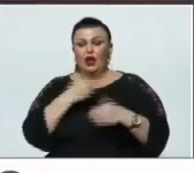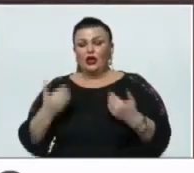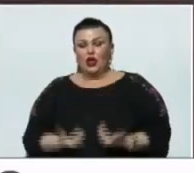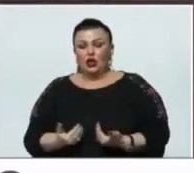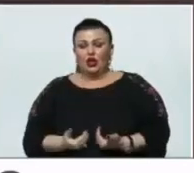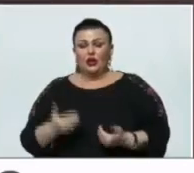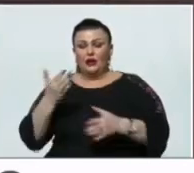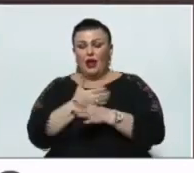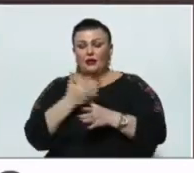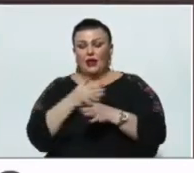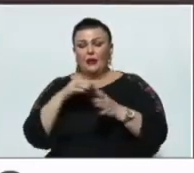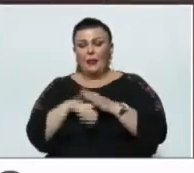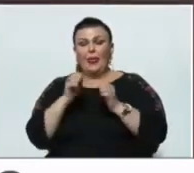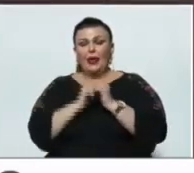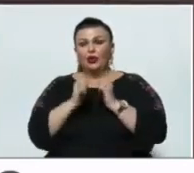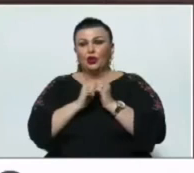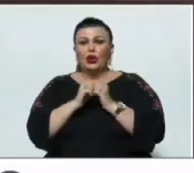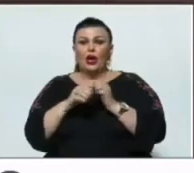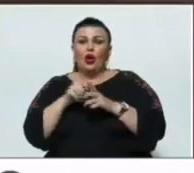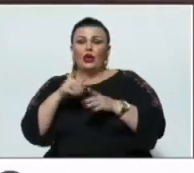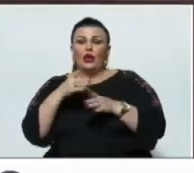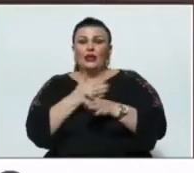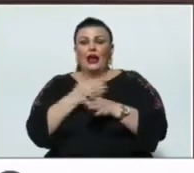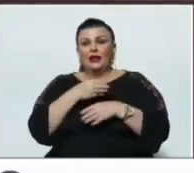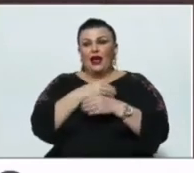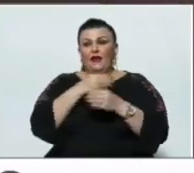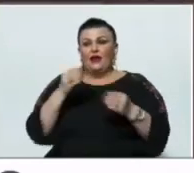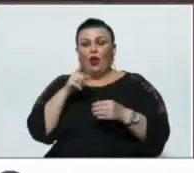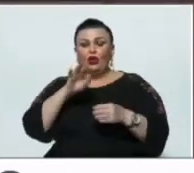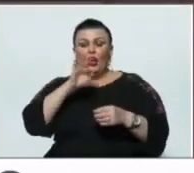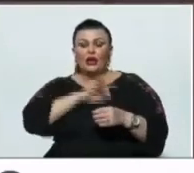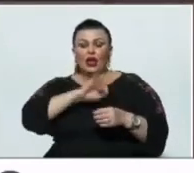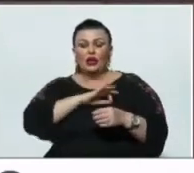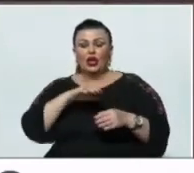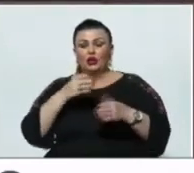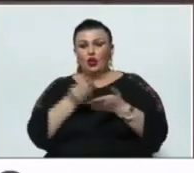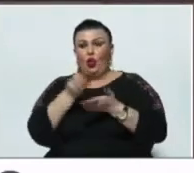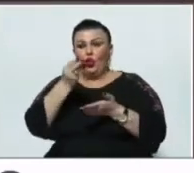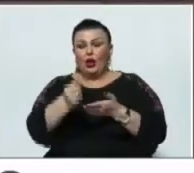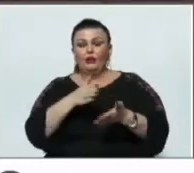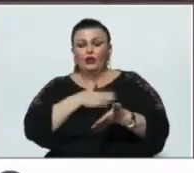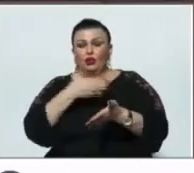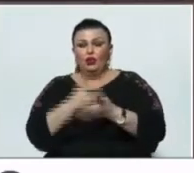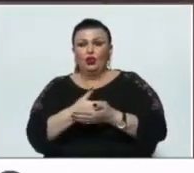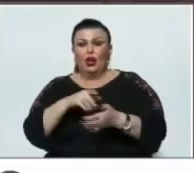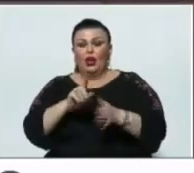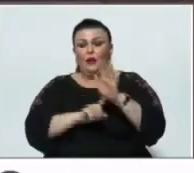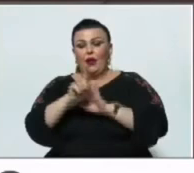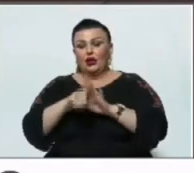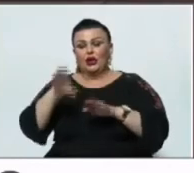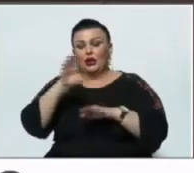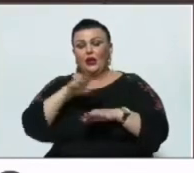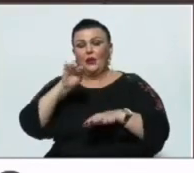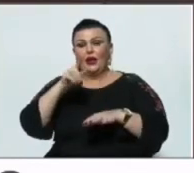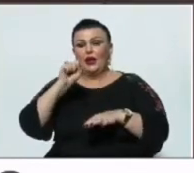vətəndaşlarımızın dəstəklənməsi, gündəlik onlara dəstəyin verilməsi, onların ehtiyaclarının ödənilməsində sosial könüllüyə başladılar. Və təbii ki,